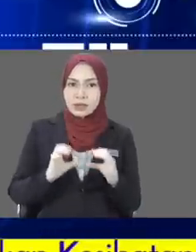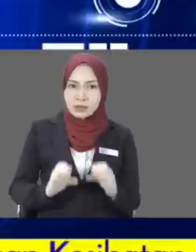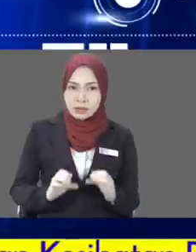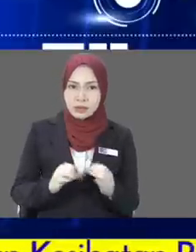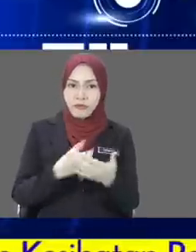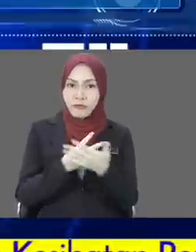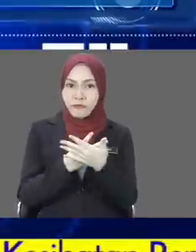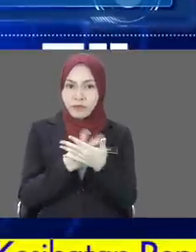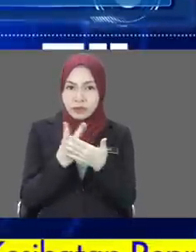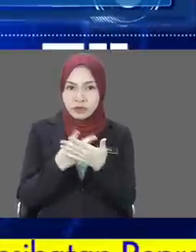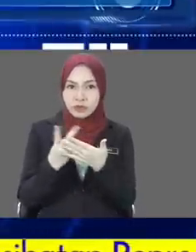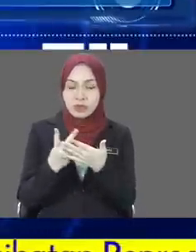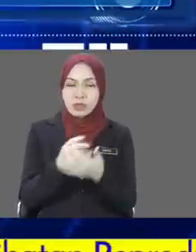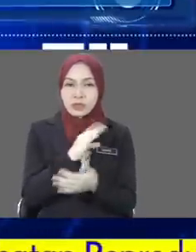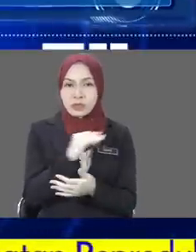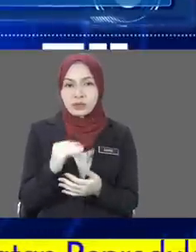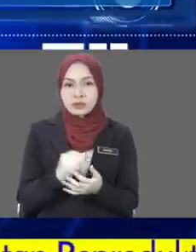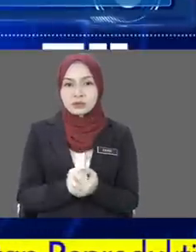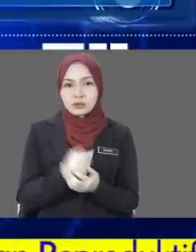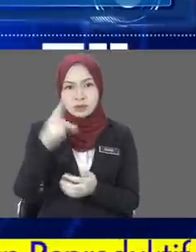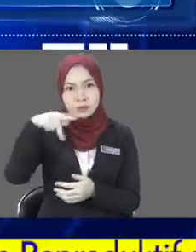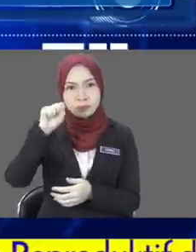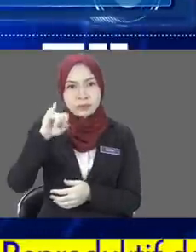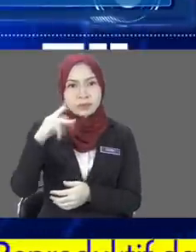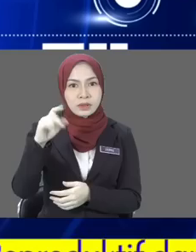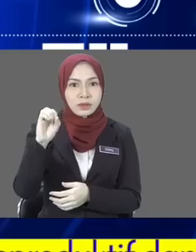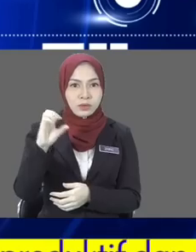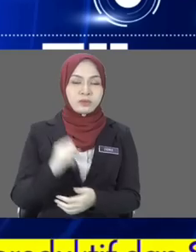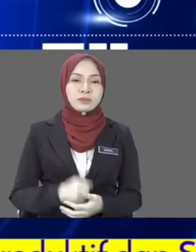fisik dan gangguan secara psikologi